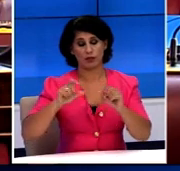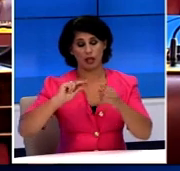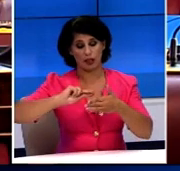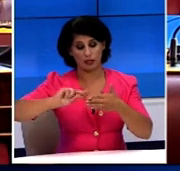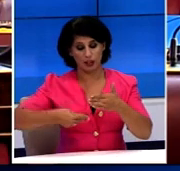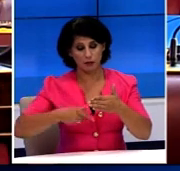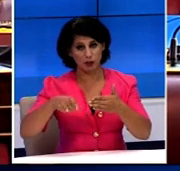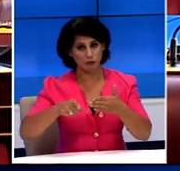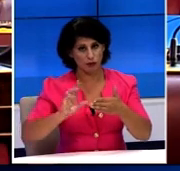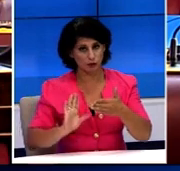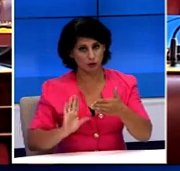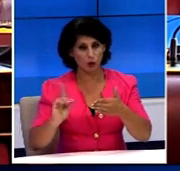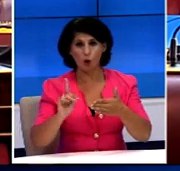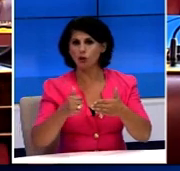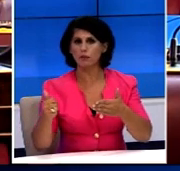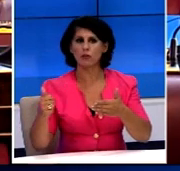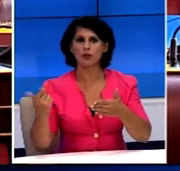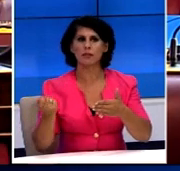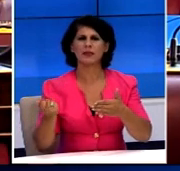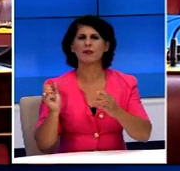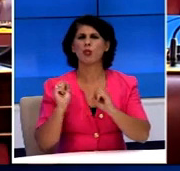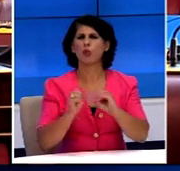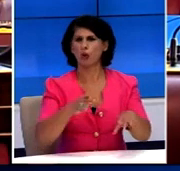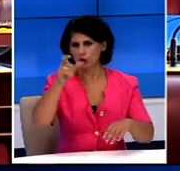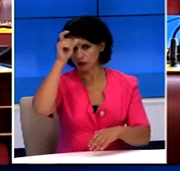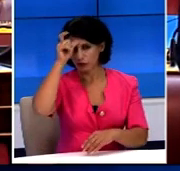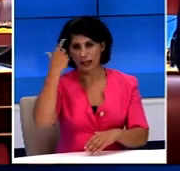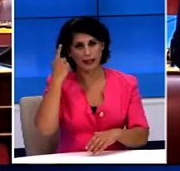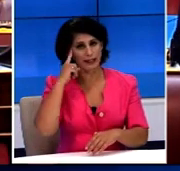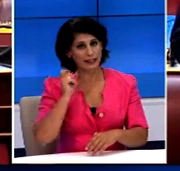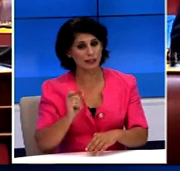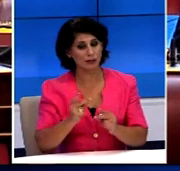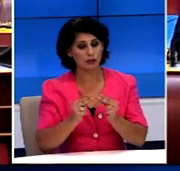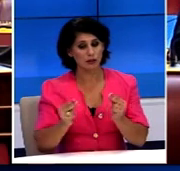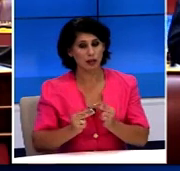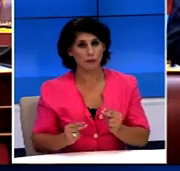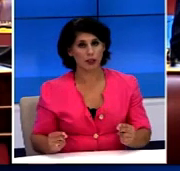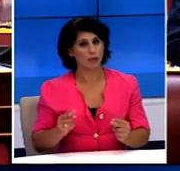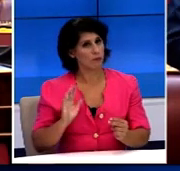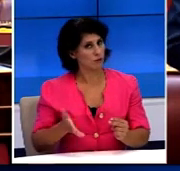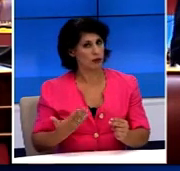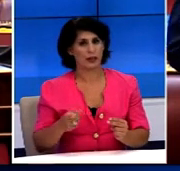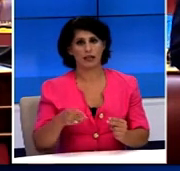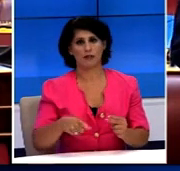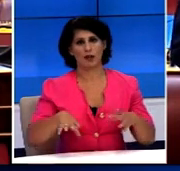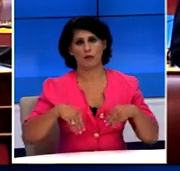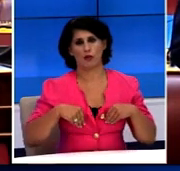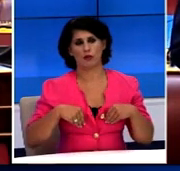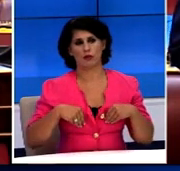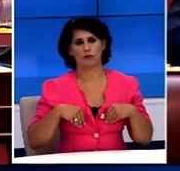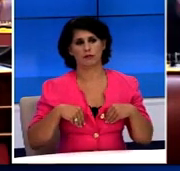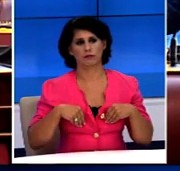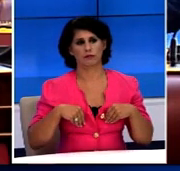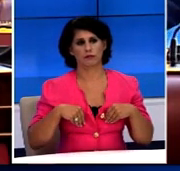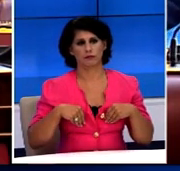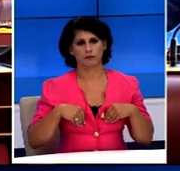αυτό, όχι μόνο για να μην κάνουμε το χατήρι της Τουρκίας, αλλά γιατί γνωρίζουμε τις συνέπειες και τις επιπτώσεις που μπορεί να έχει μια τέτοια αποδοχή. Και